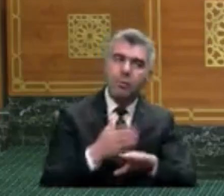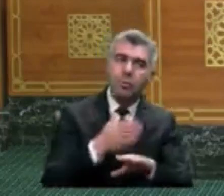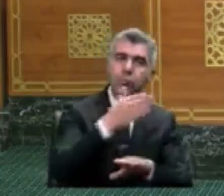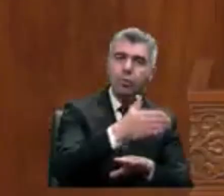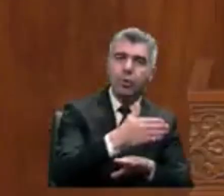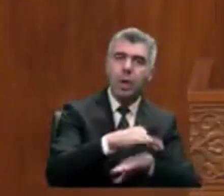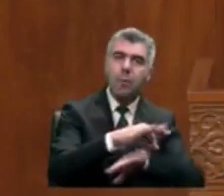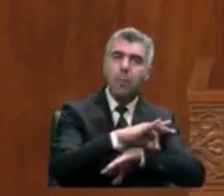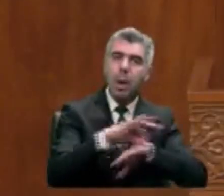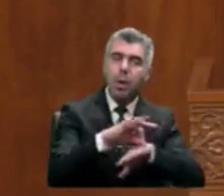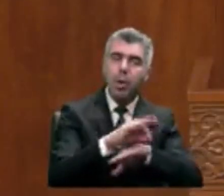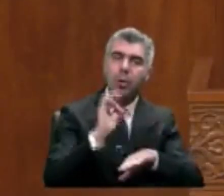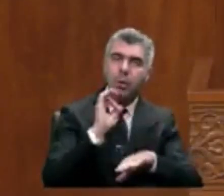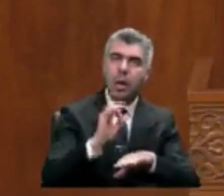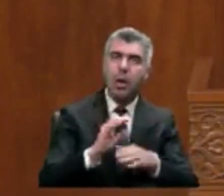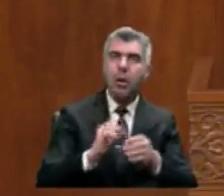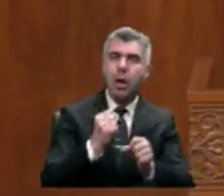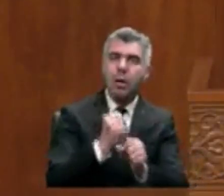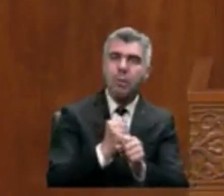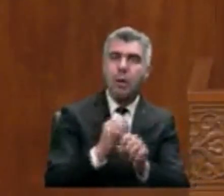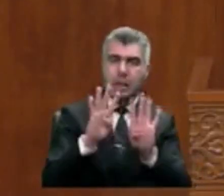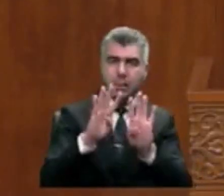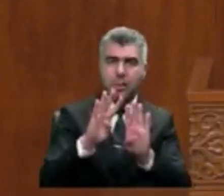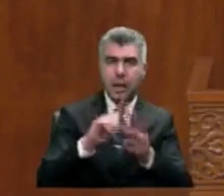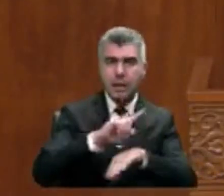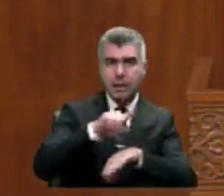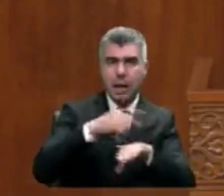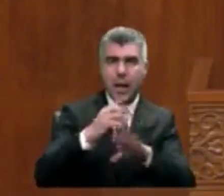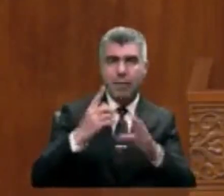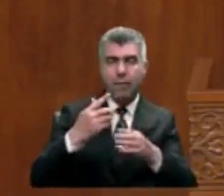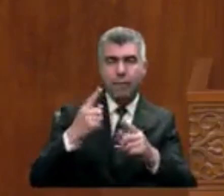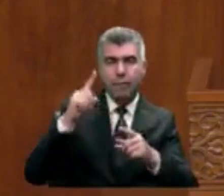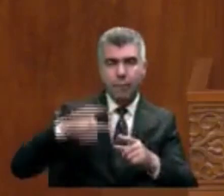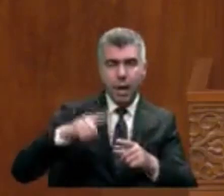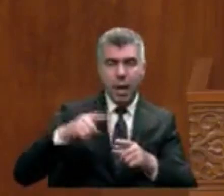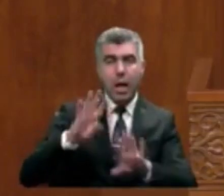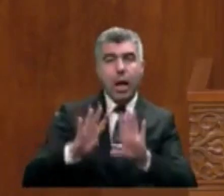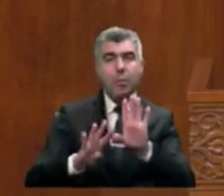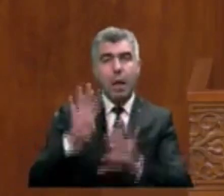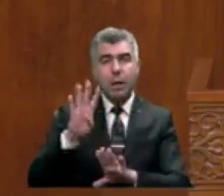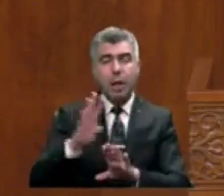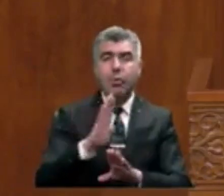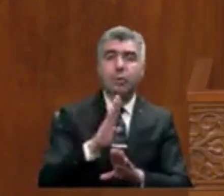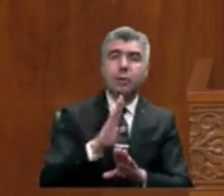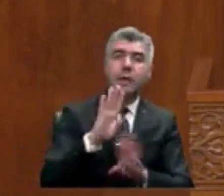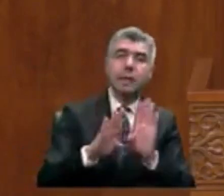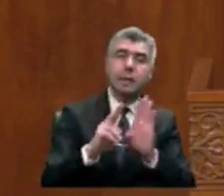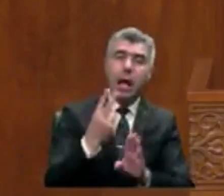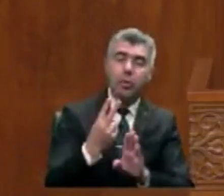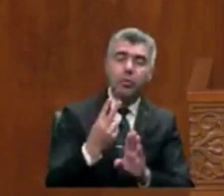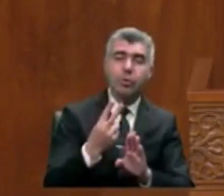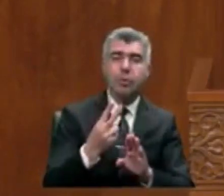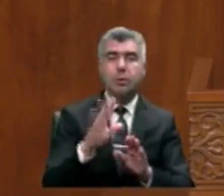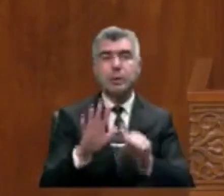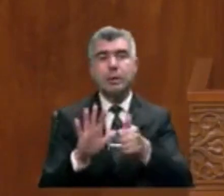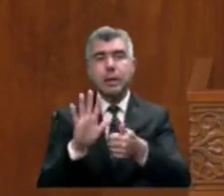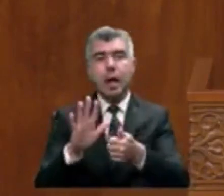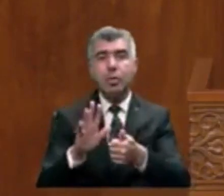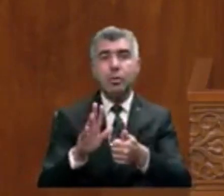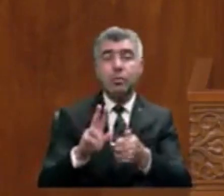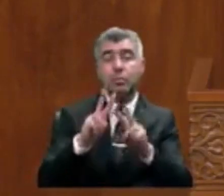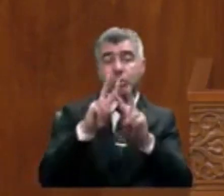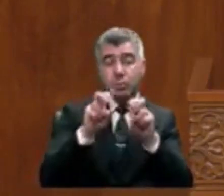الناس اللي كدير البحث العلمي ما كيديرو ثيه سوايع في النهار كاين اللي كيدير 14 كاين اللي كيدير 12 كاين اللي كيدير 16 البحث